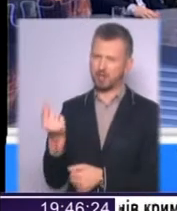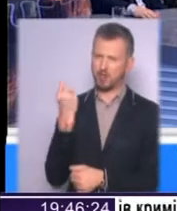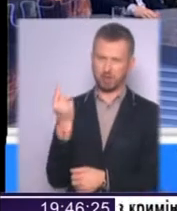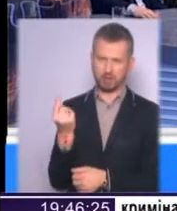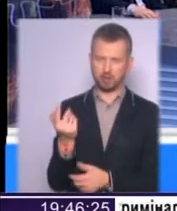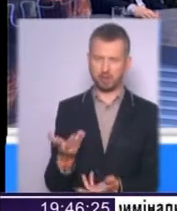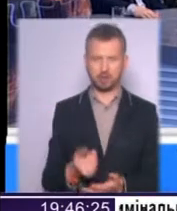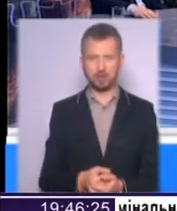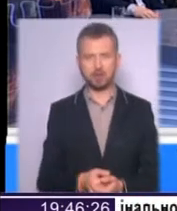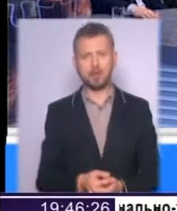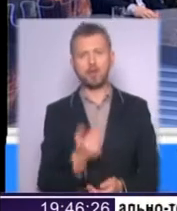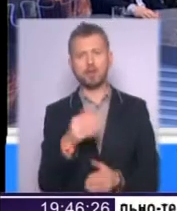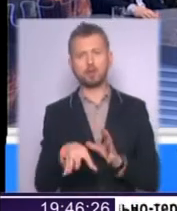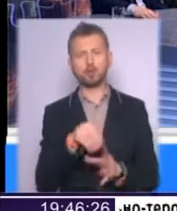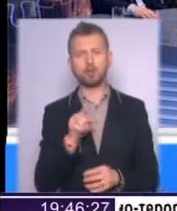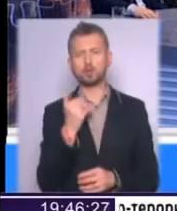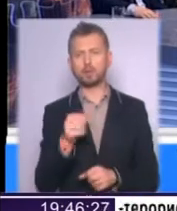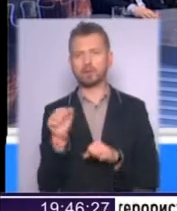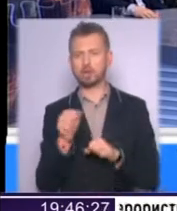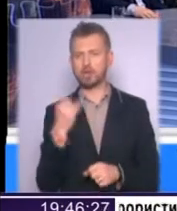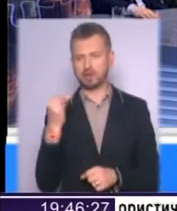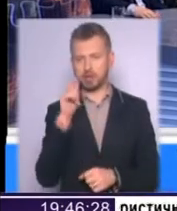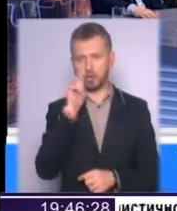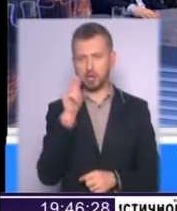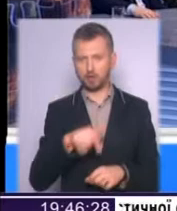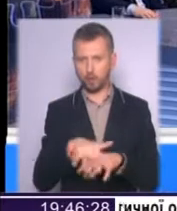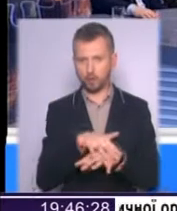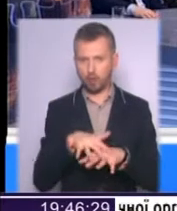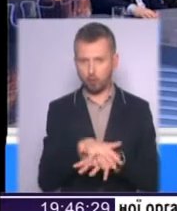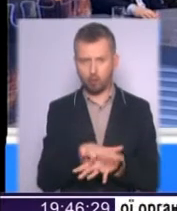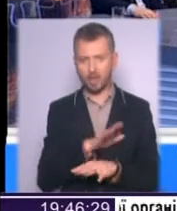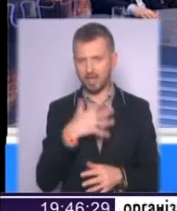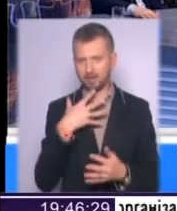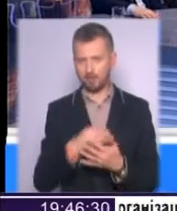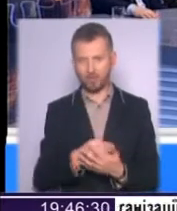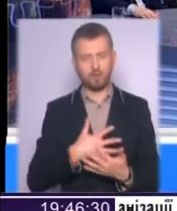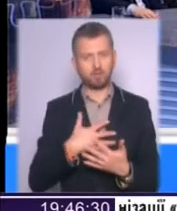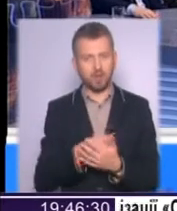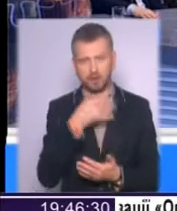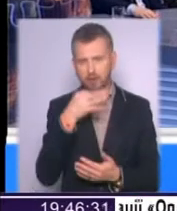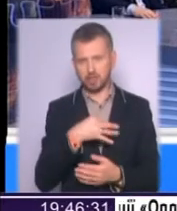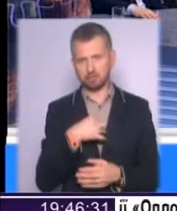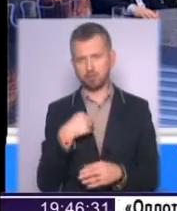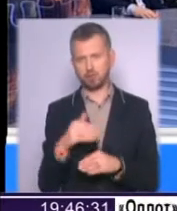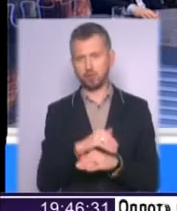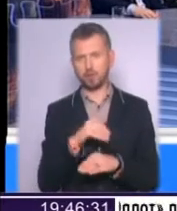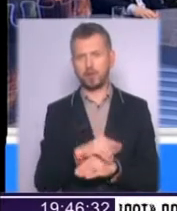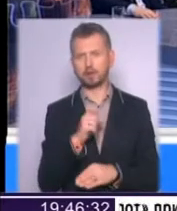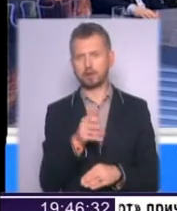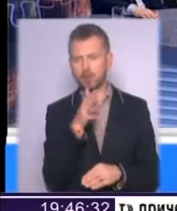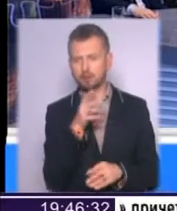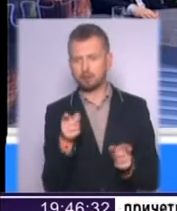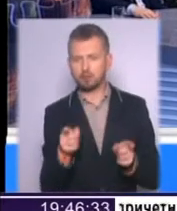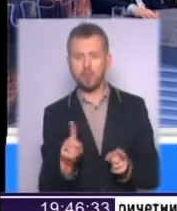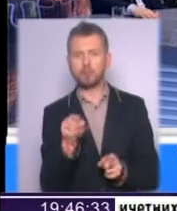Ну. Вас обирали для того, щоб ви захищали інтереси українського народу, так, не свої власне. Скажіть мені, будь ласка, за той проміжок, скільки